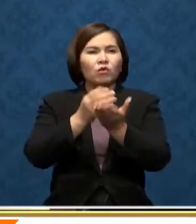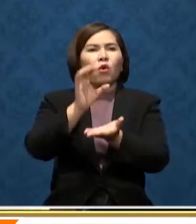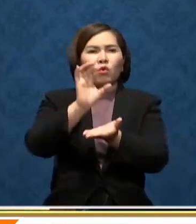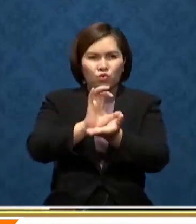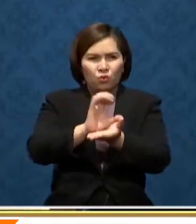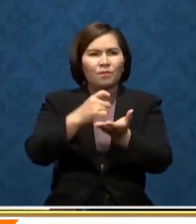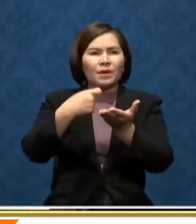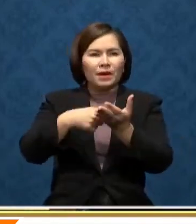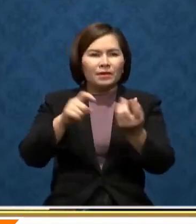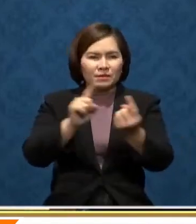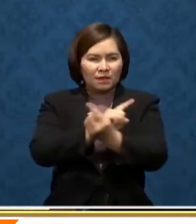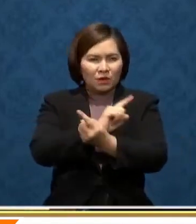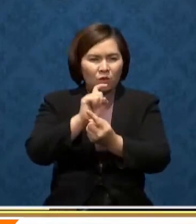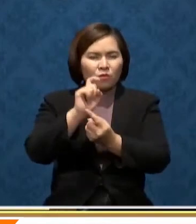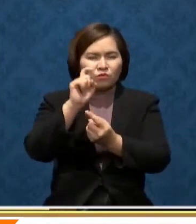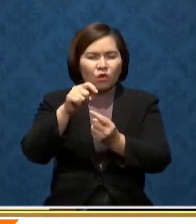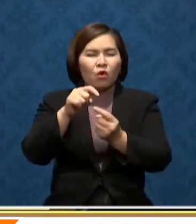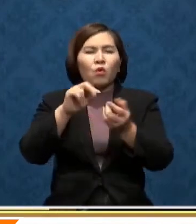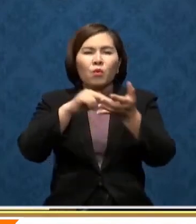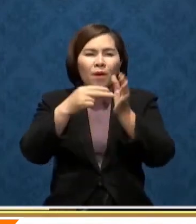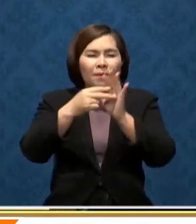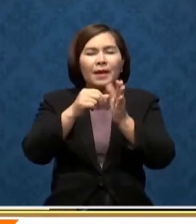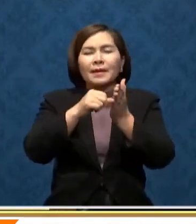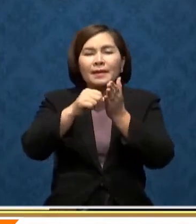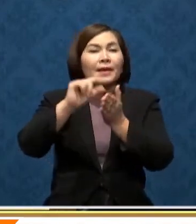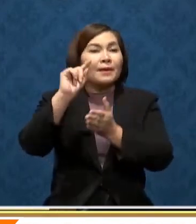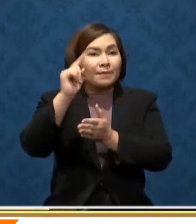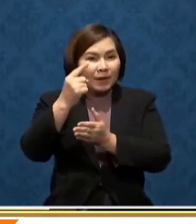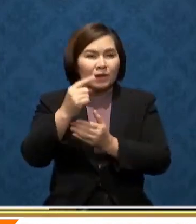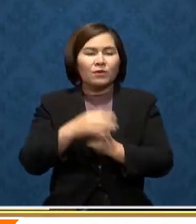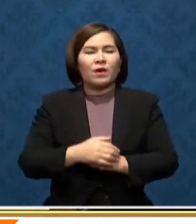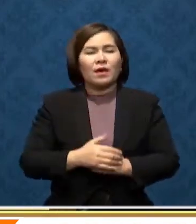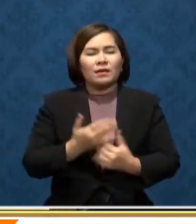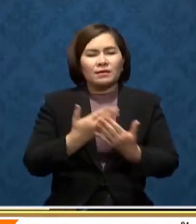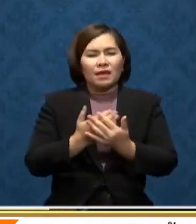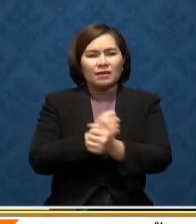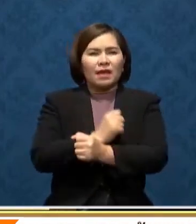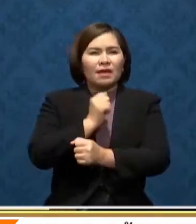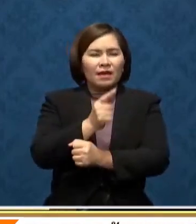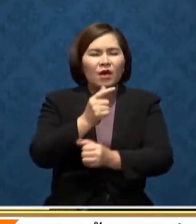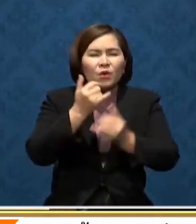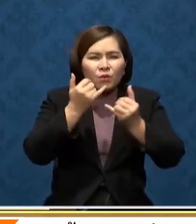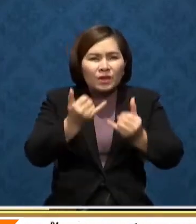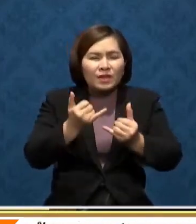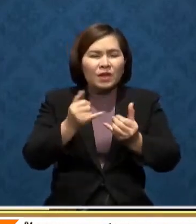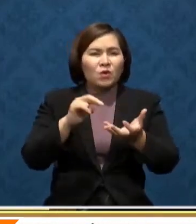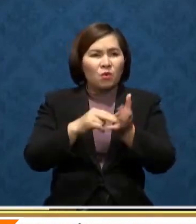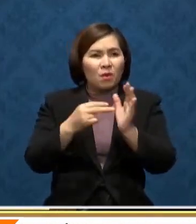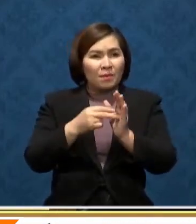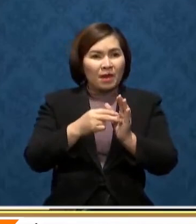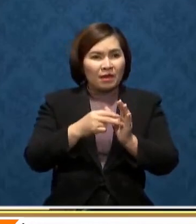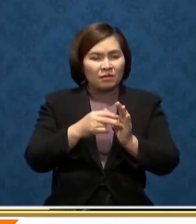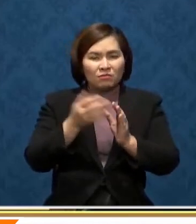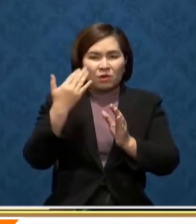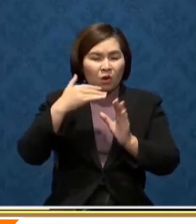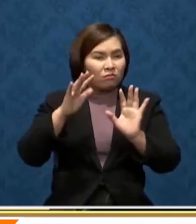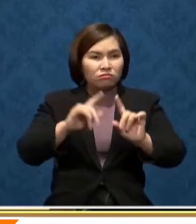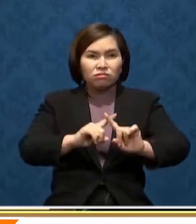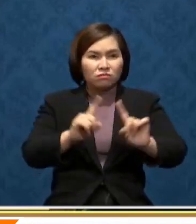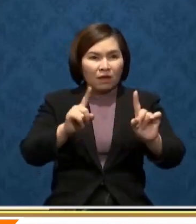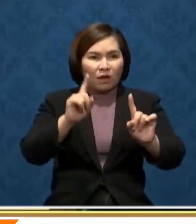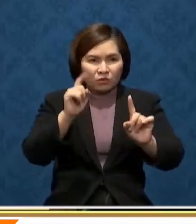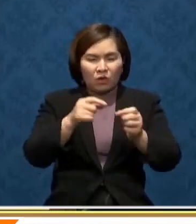ต้องปรับแก้ไขนิยามความหมายของการจ้างงานในปัจจุบันซึ่งมีความแตกต่างจากในอดีตมาก